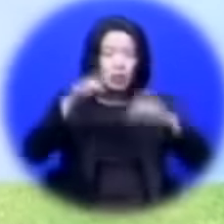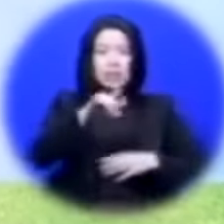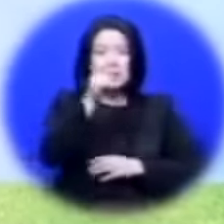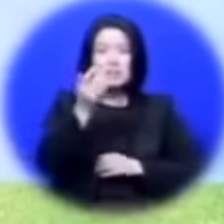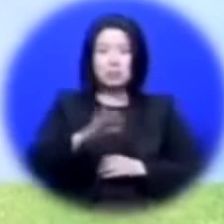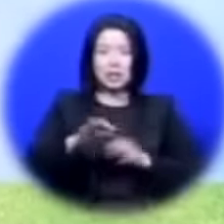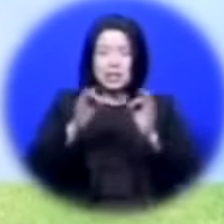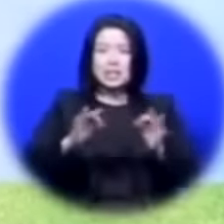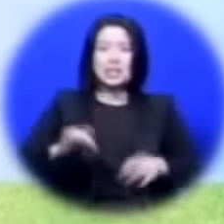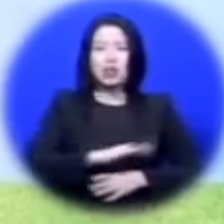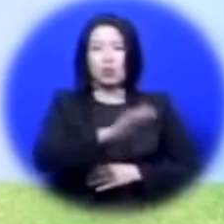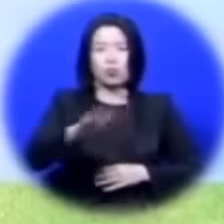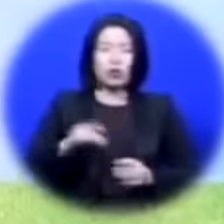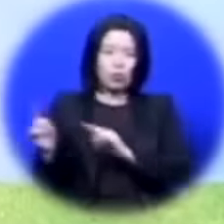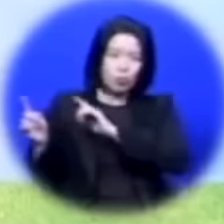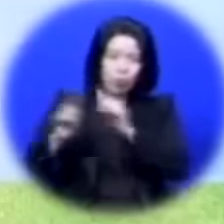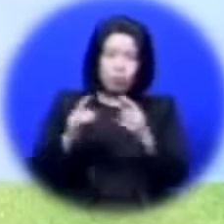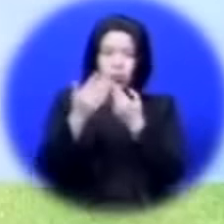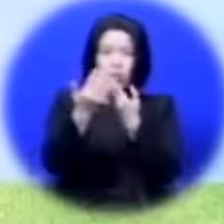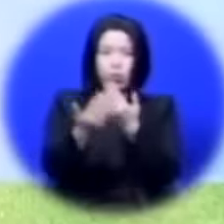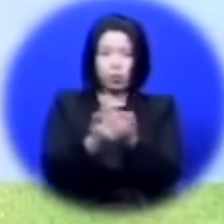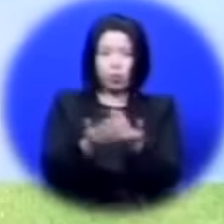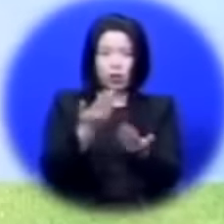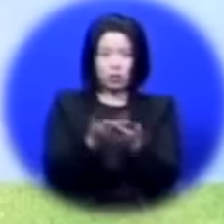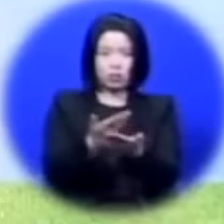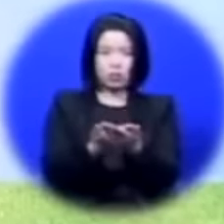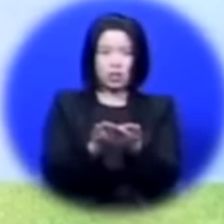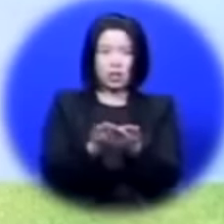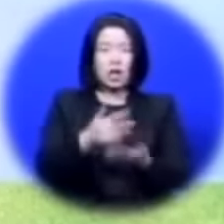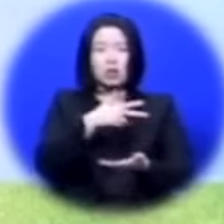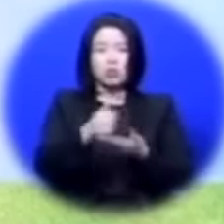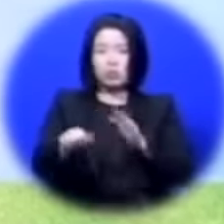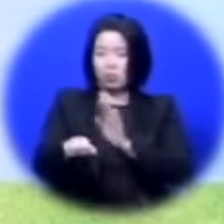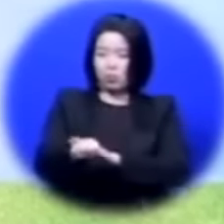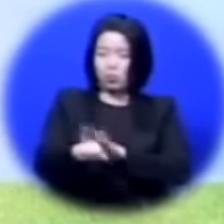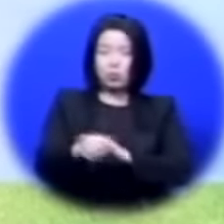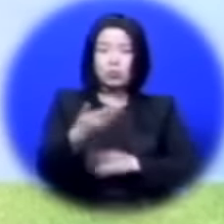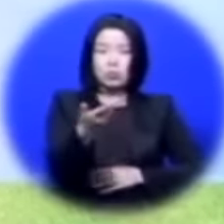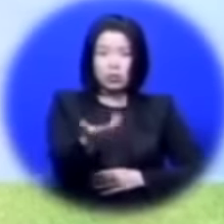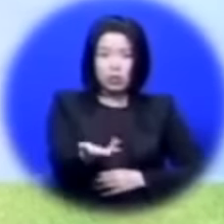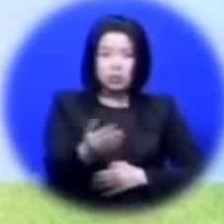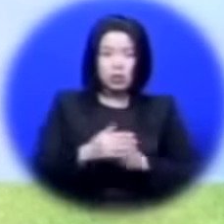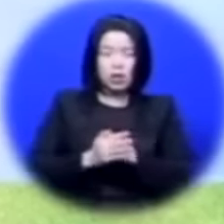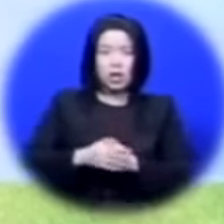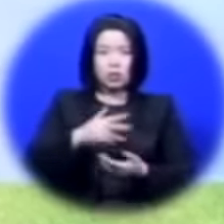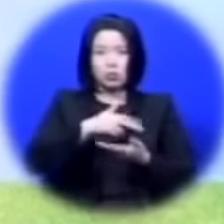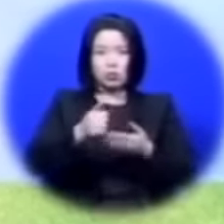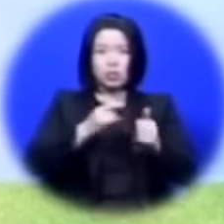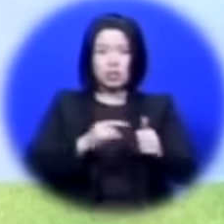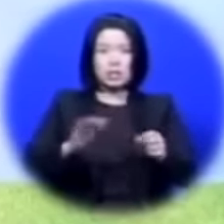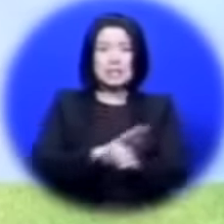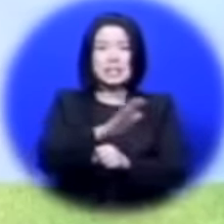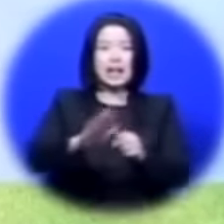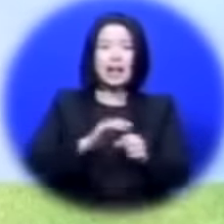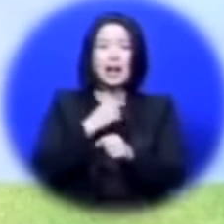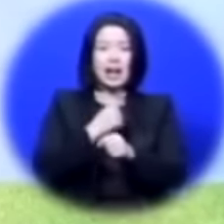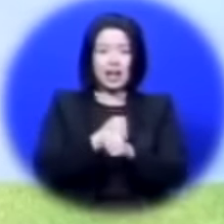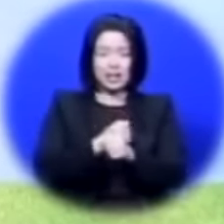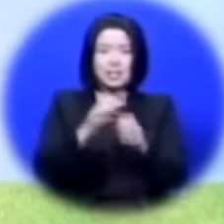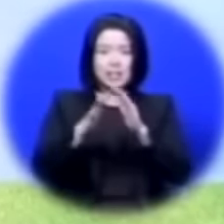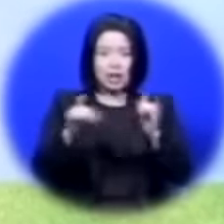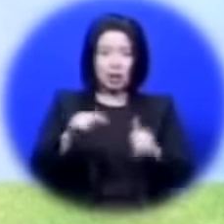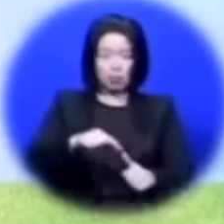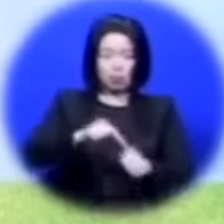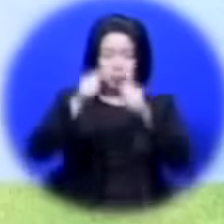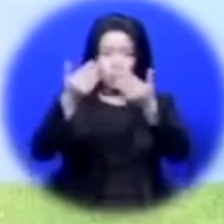이제는 우리를 회복시켜 주십시오 주님의 오른손을 내셔서 주님께서 사랑하시는 사람을